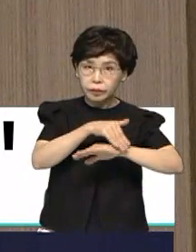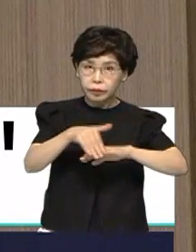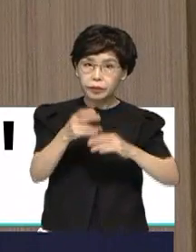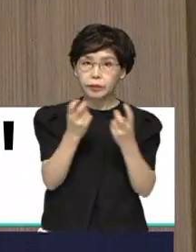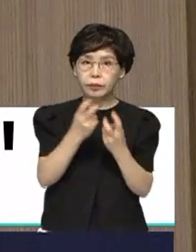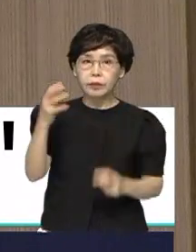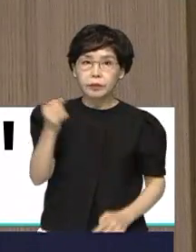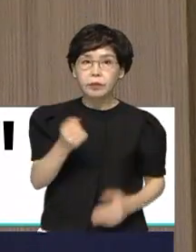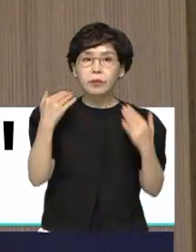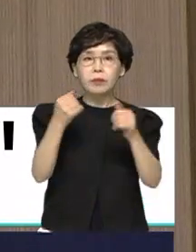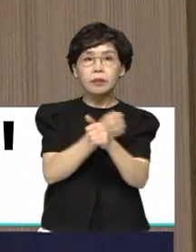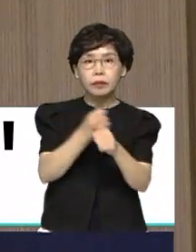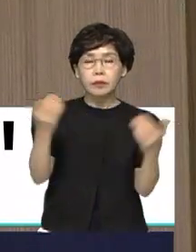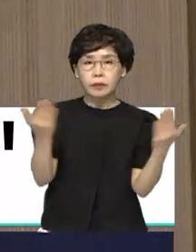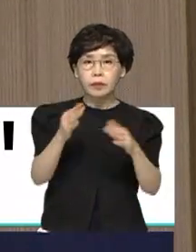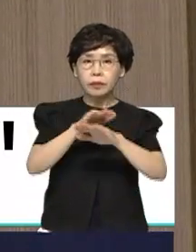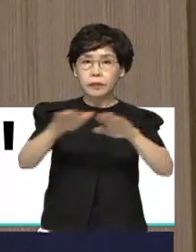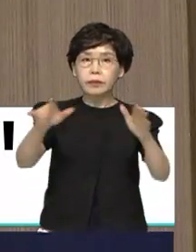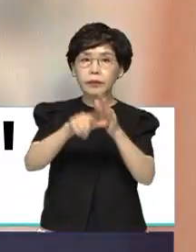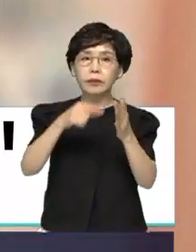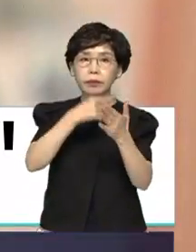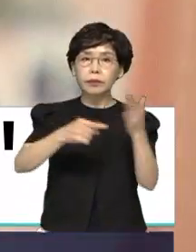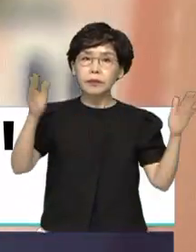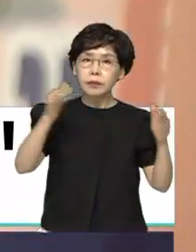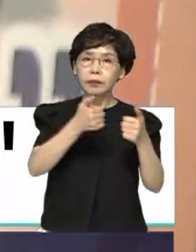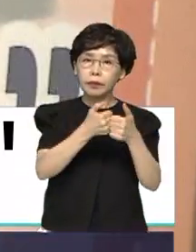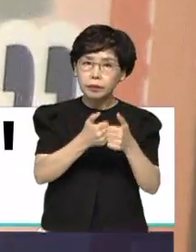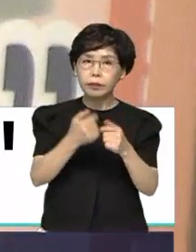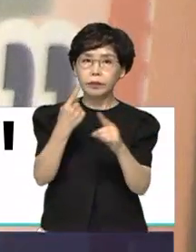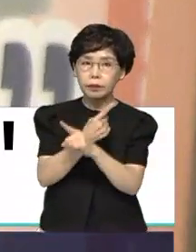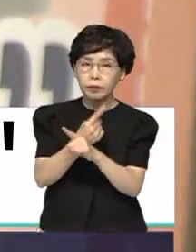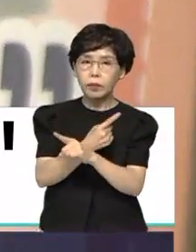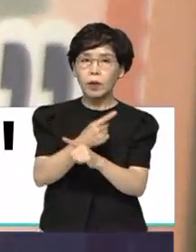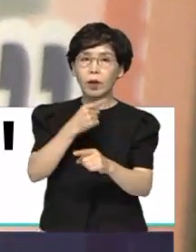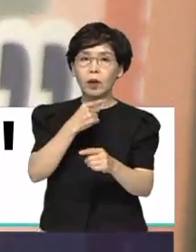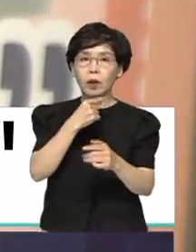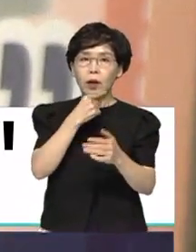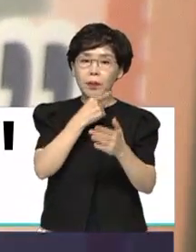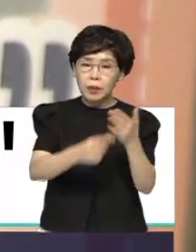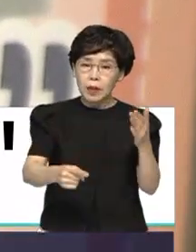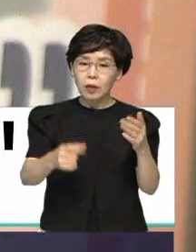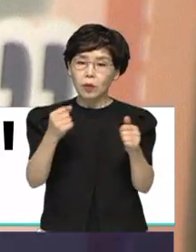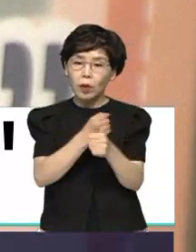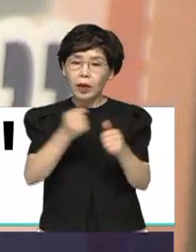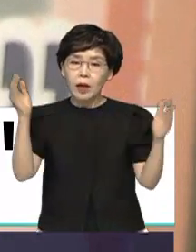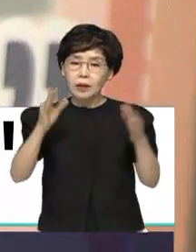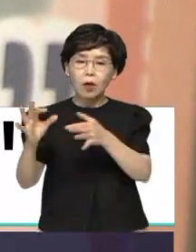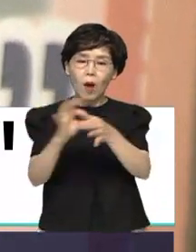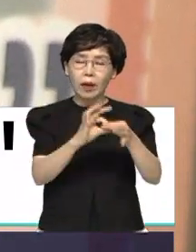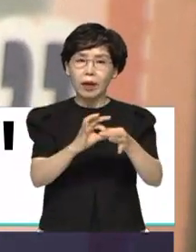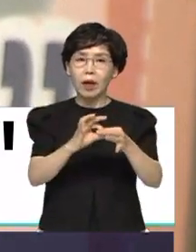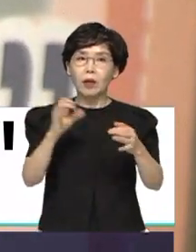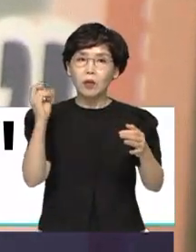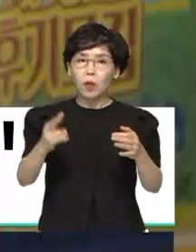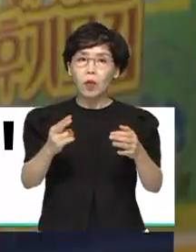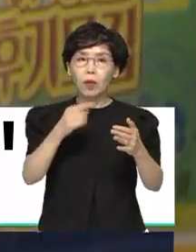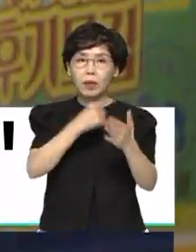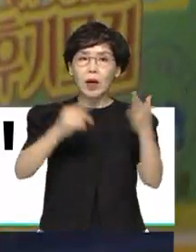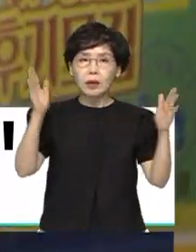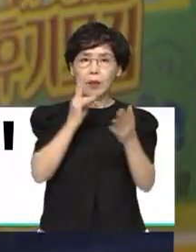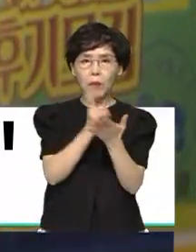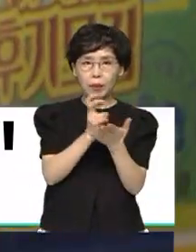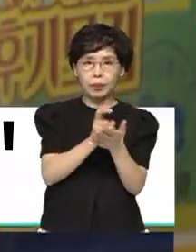하나로 학교폭력 사안 처리에서 피해 학생 상담과 치료, 피해 가해 학생 관계 개선과 피해 학생 법률 서비스